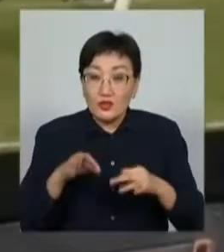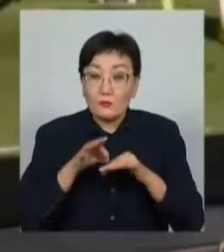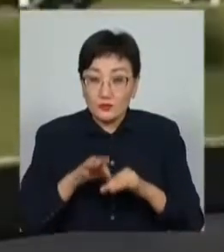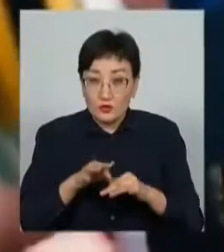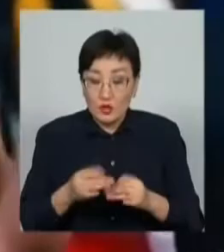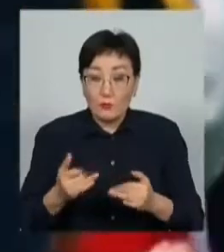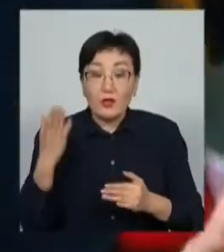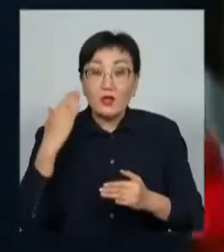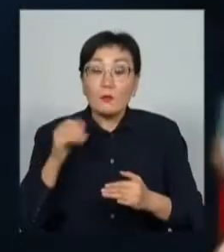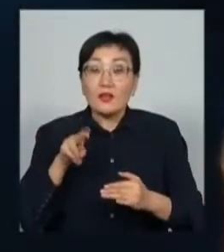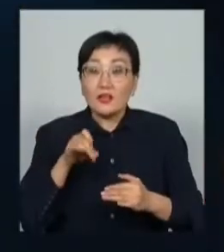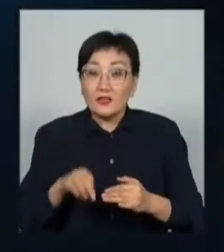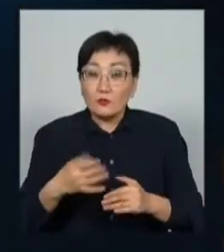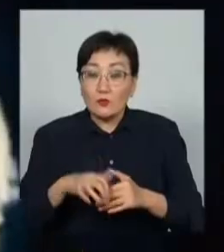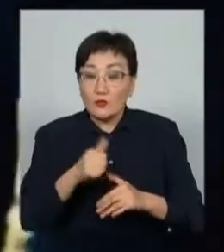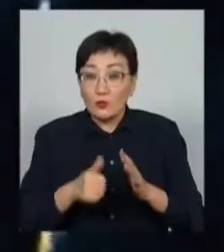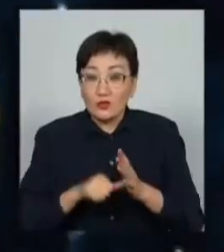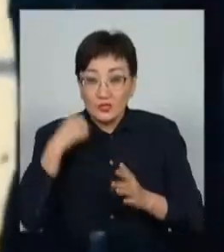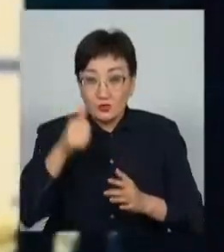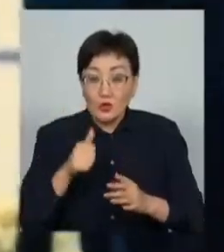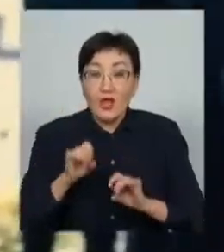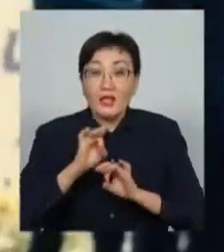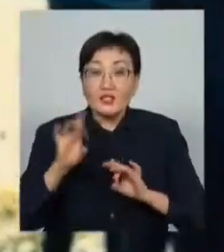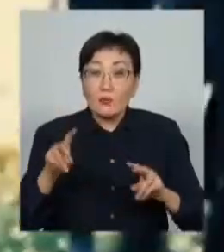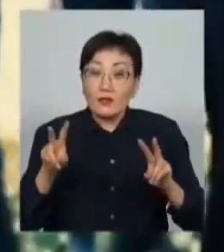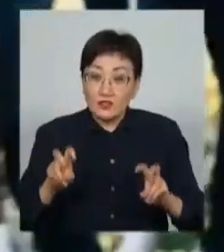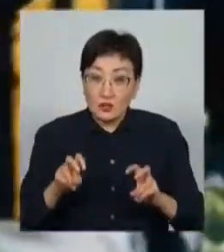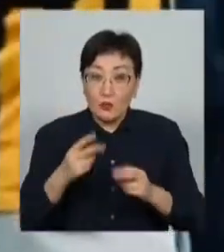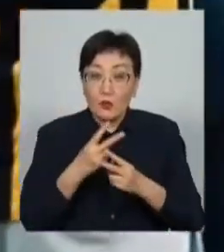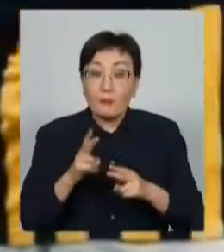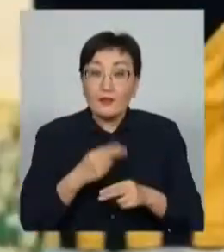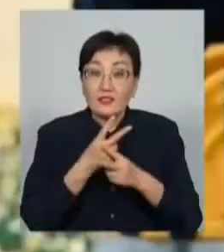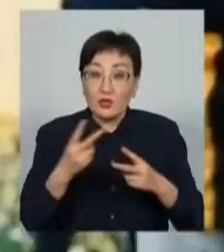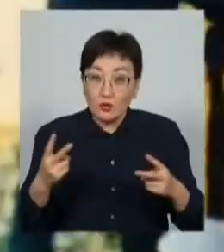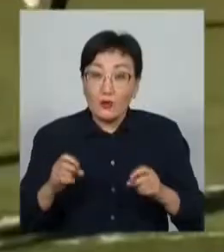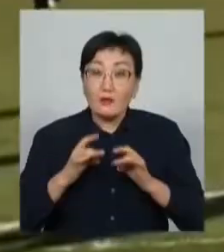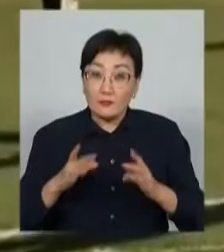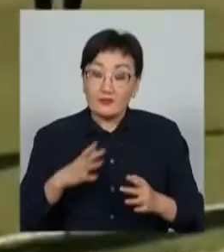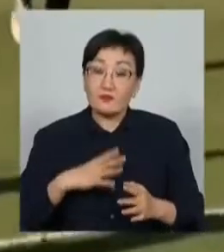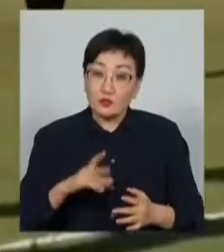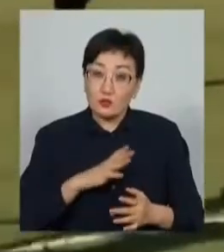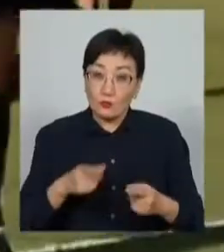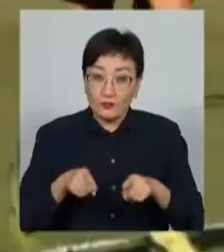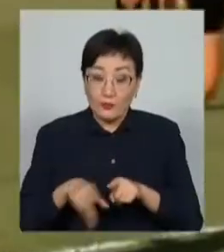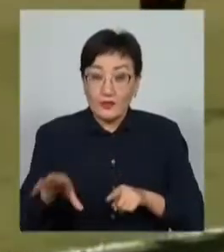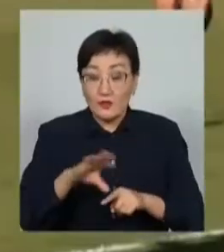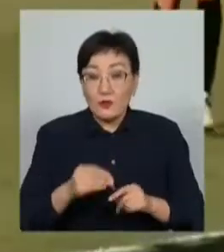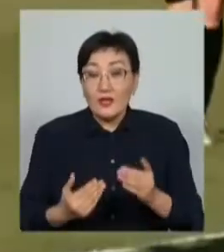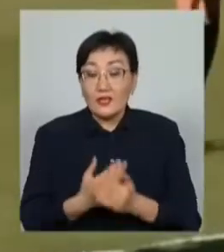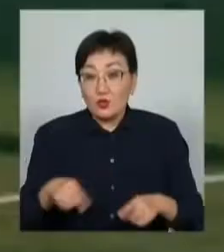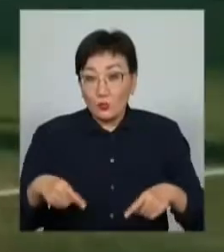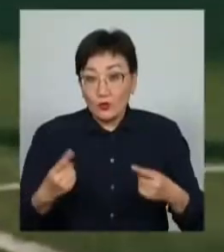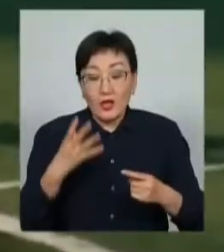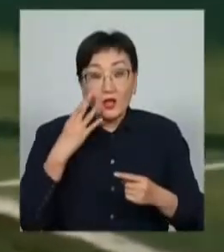Өткен жылы Қайрат клубы араға 16 жыл салып ел чемпионы атанса да көрерменсіз ойлауға мәжбүр болған еді. Жаңа маусымда барлығы қайта қалпына